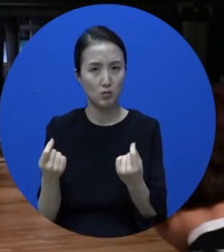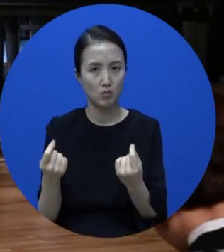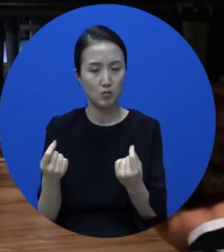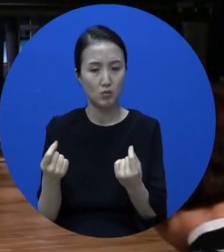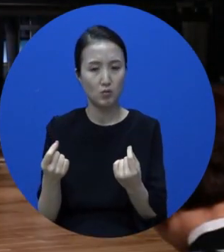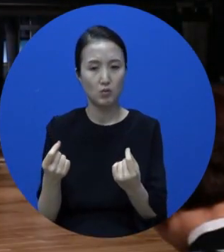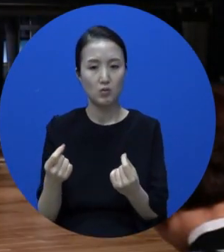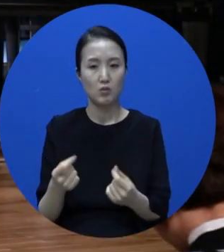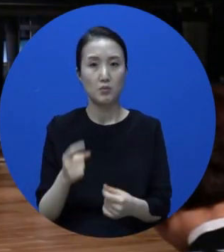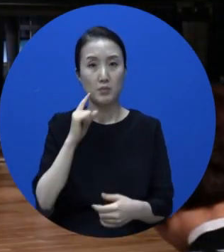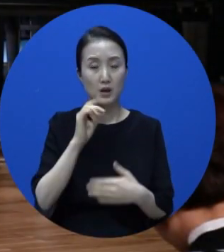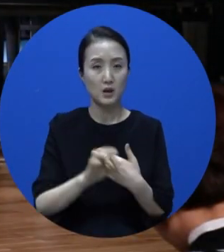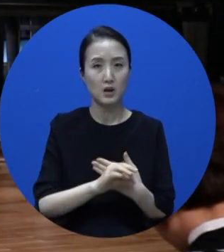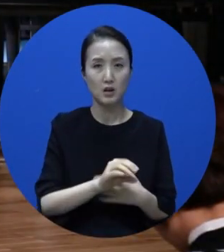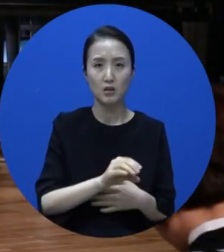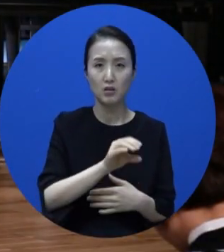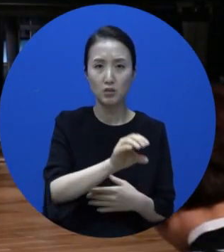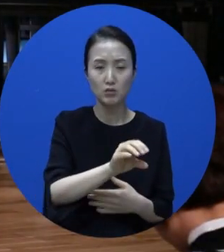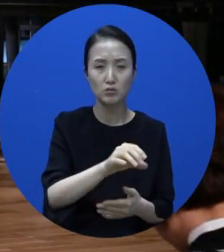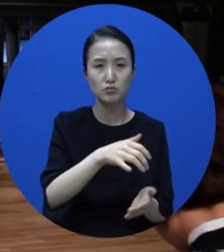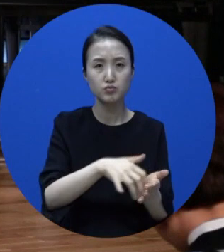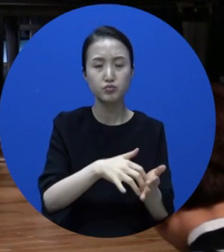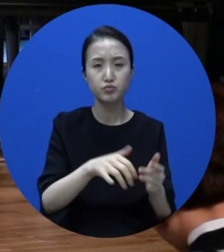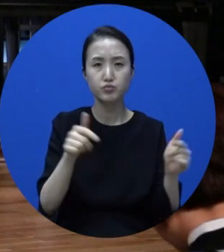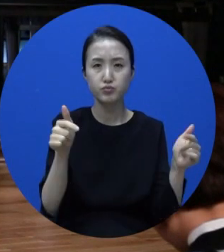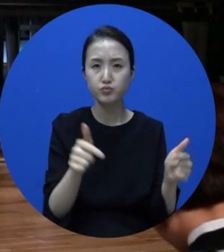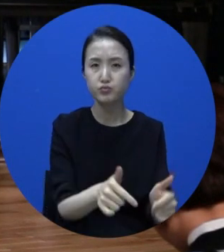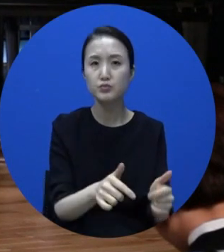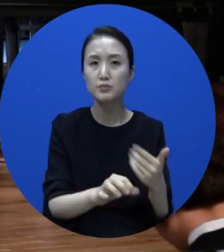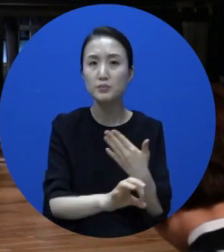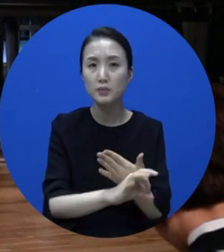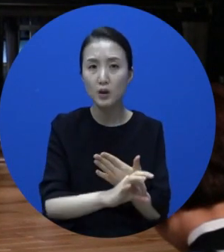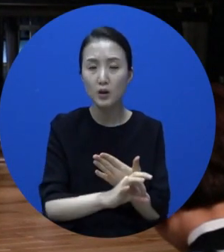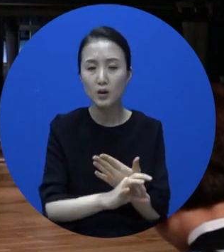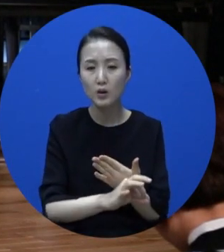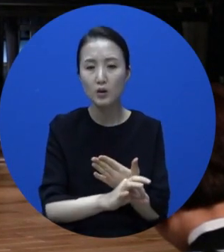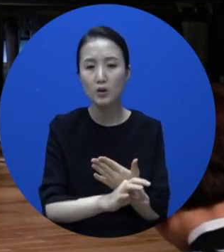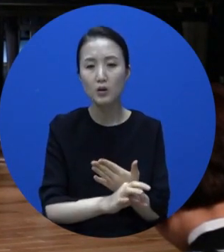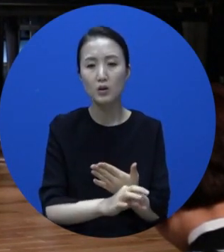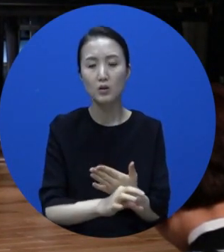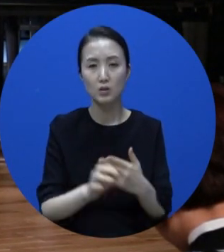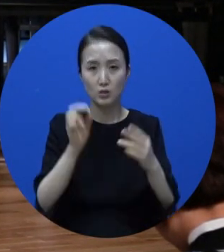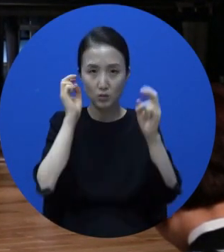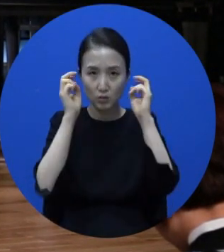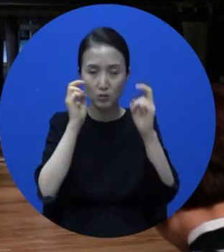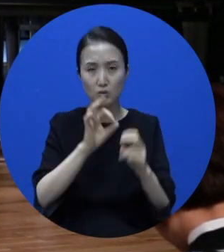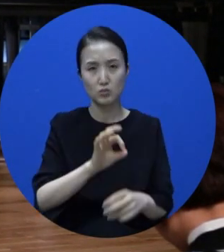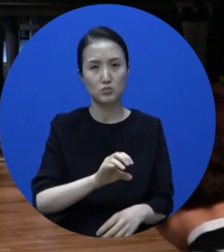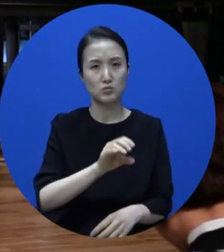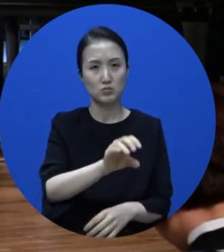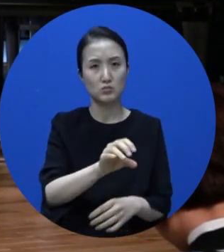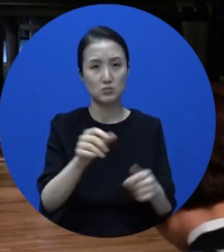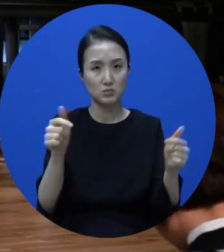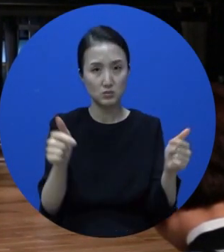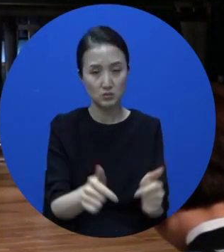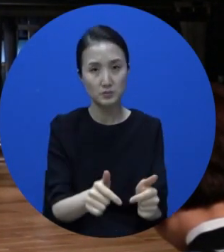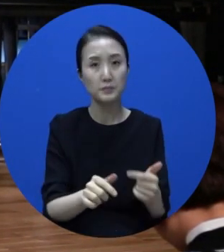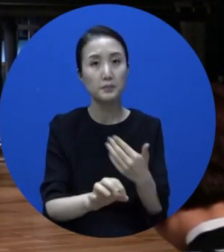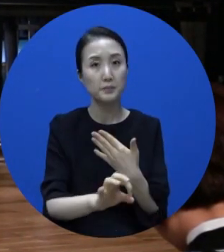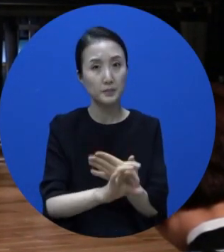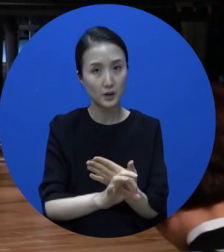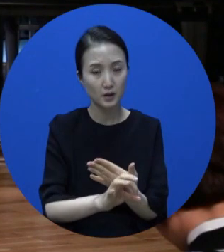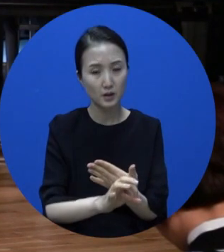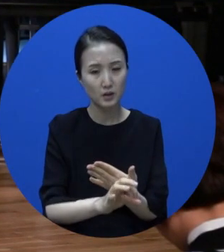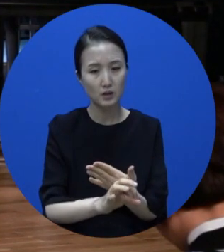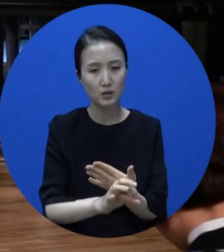고용에 영향을 주기 때문에 투자가 이렇게 위축된 상황에서 기업들의 투자가 이렇게 위축된 상황 하에서는 젖